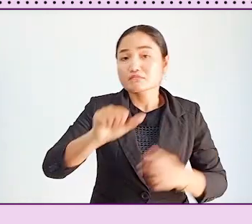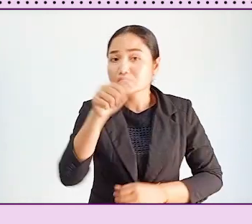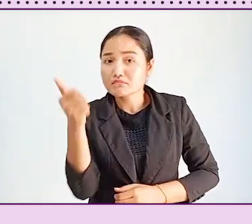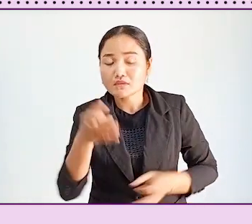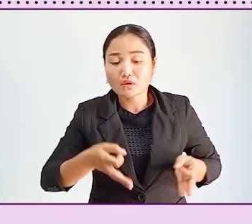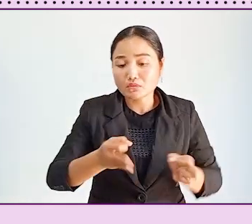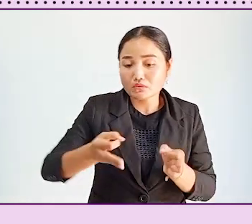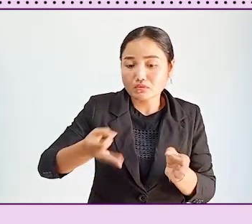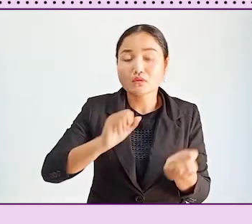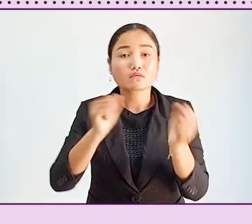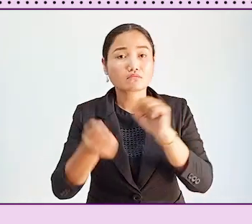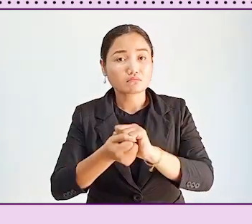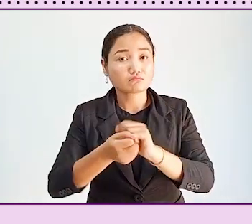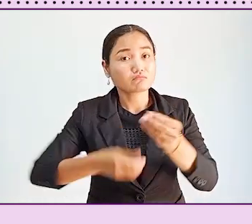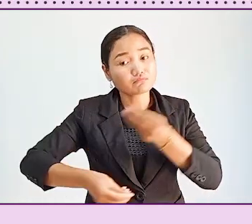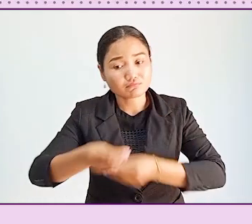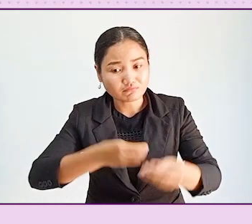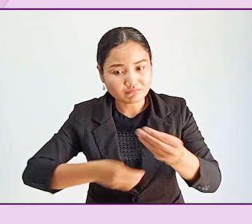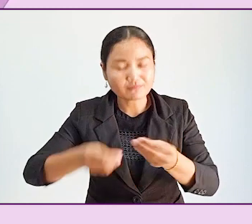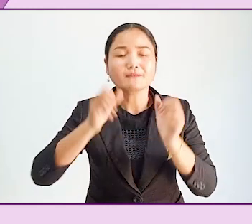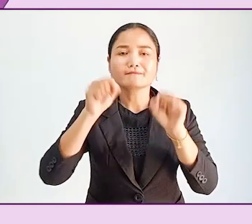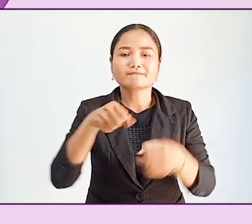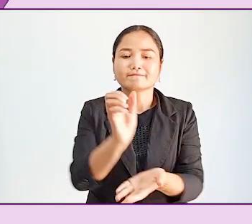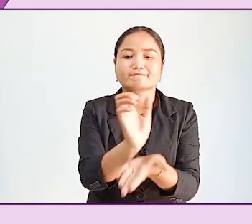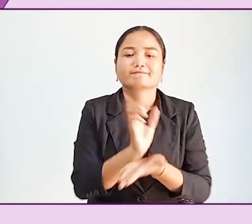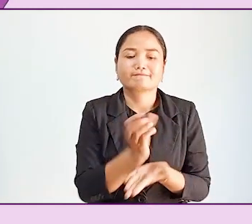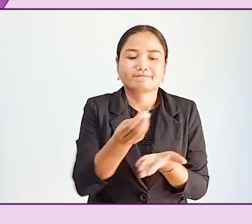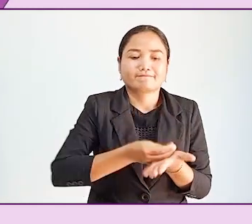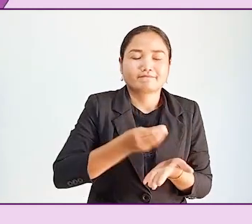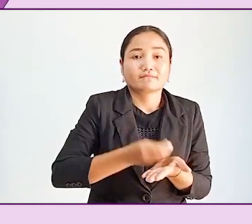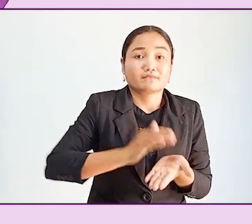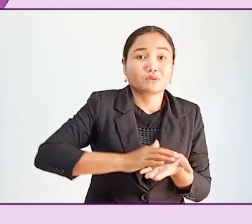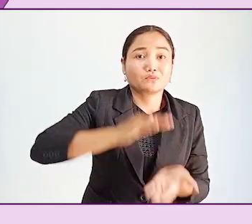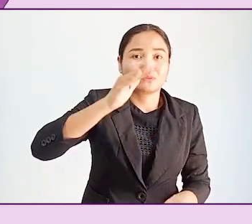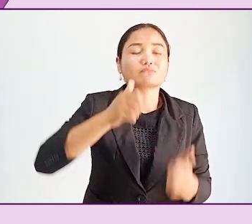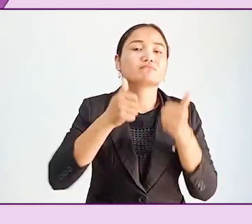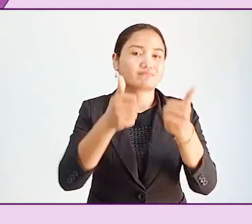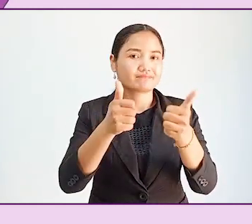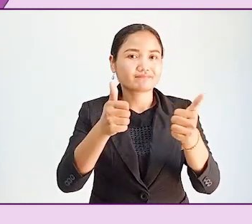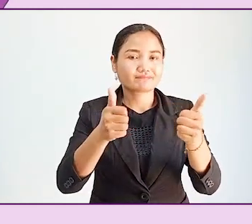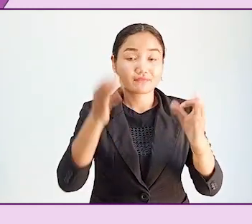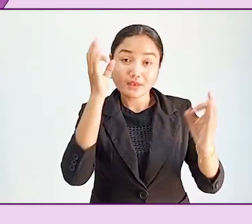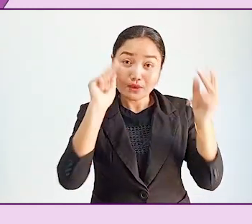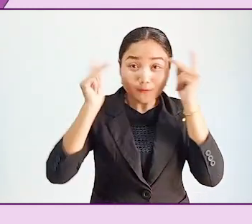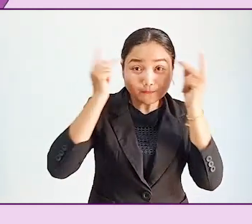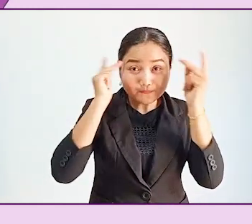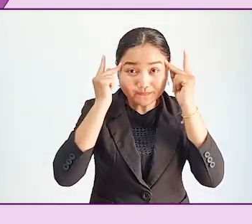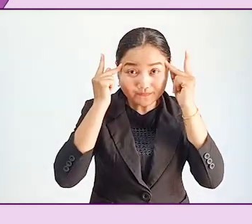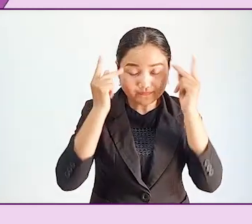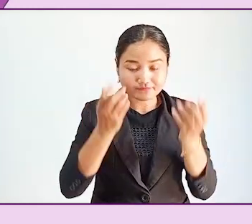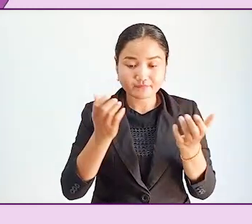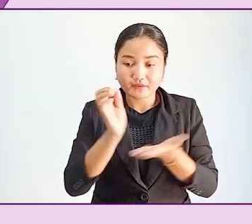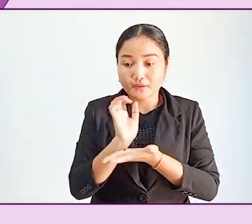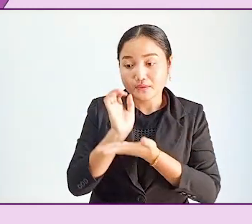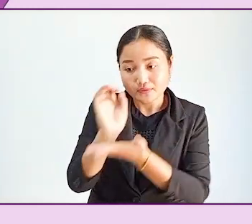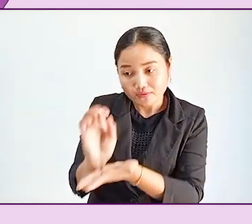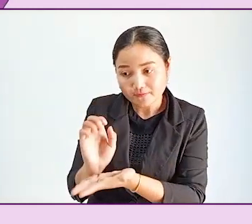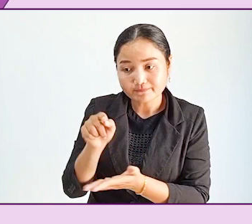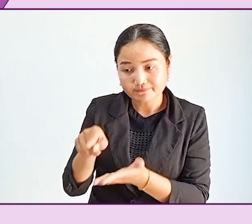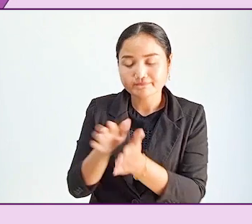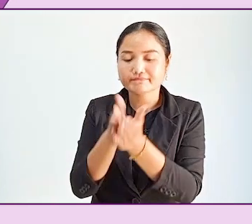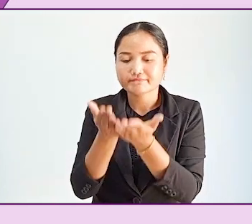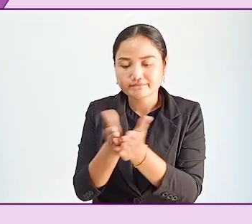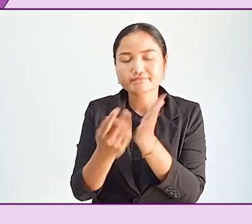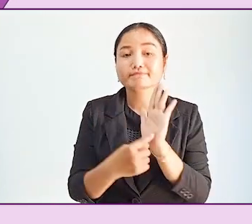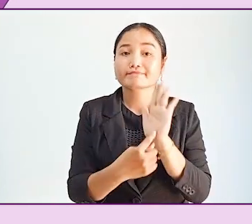giang mạch Đảm bấy tụ ban trạng chùm nánh rồi xa chương mùn Xâm rắp ai cao vị phiện chùm nai vĩnh Cập nó ra rộng bài nè Nâng bằng